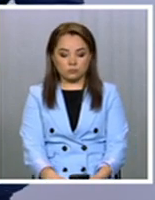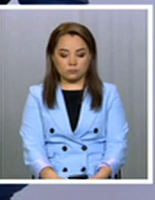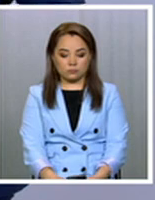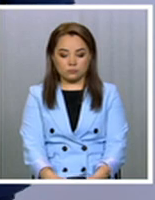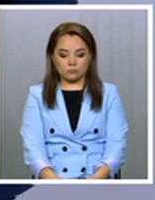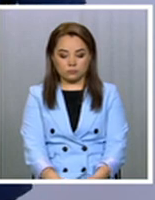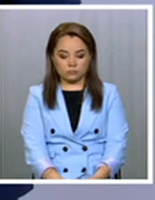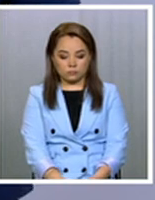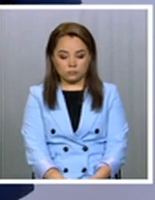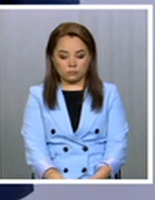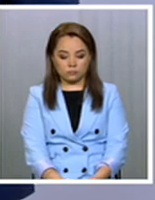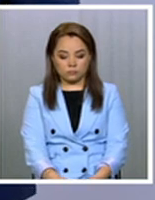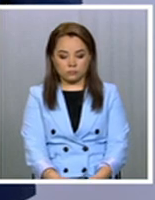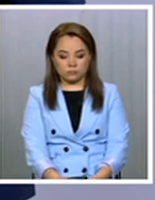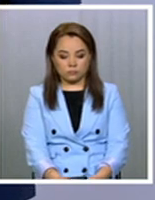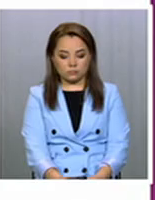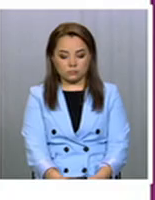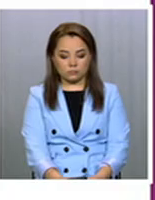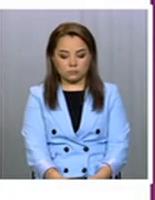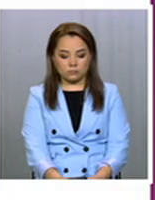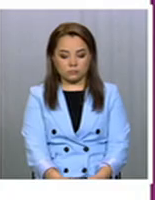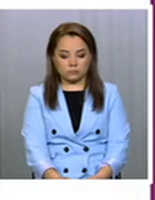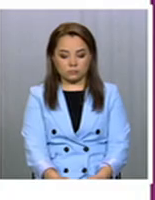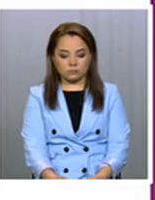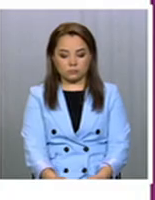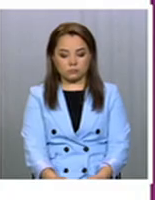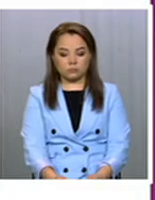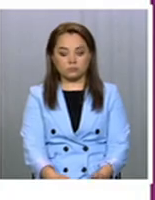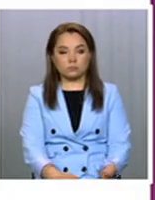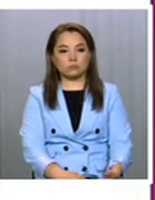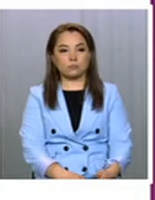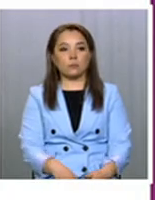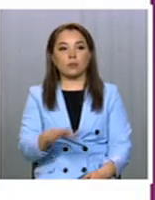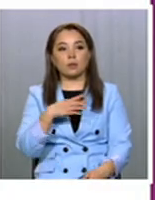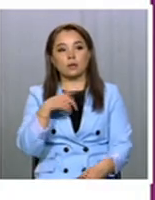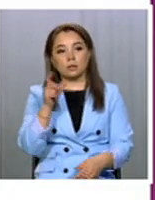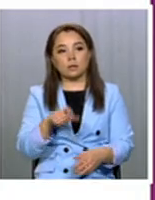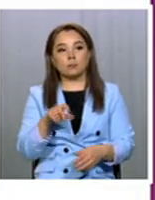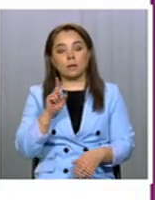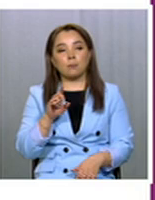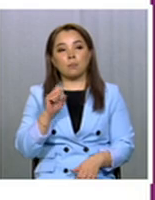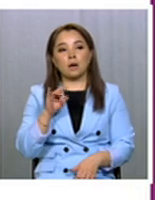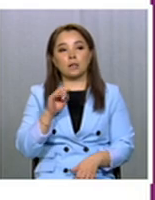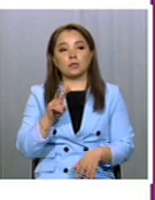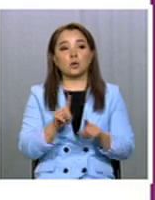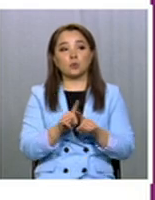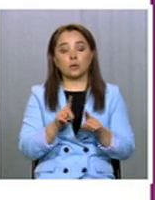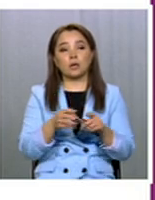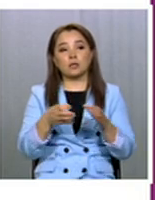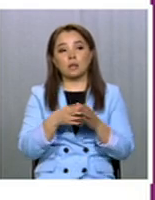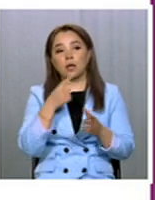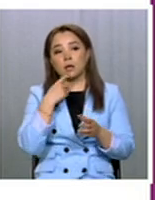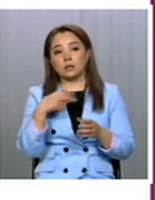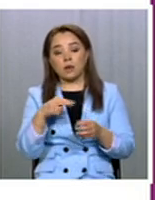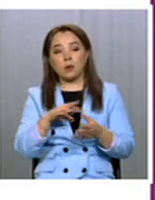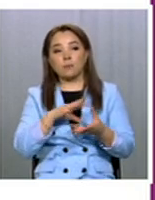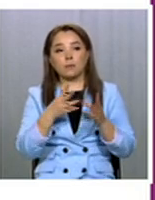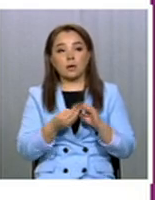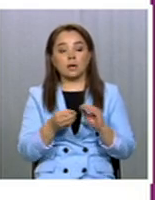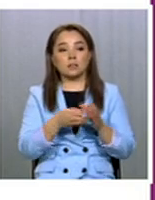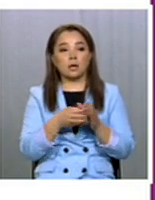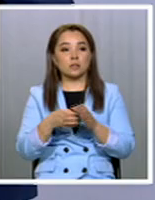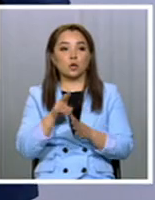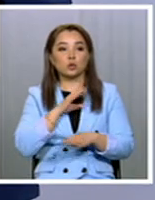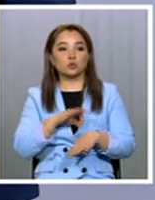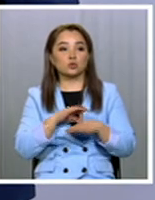Қазақ әдебиетінің көрнекті өкілдерінің бірі Бейімбет Майлин. Бейімбет Майлиннен әдебиеттің барлық саласындағы